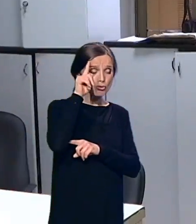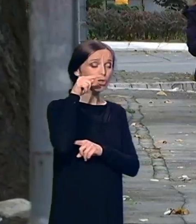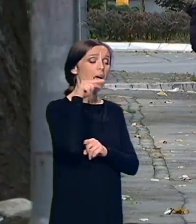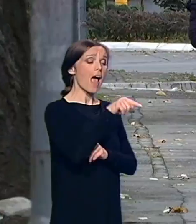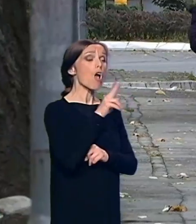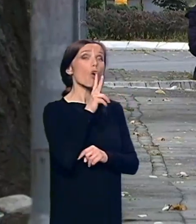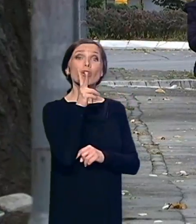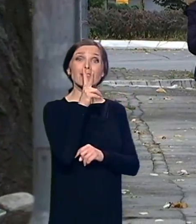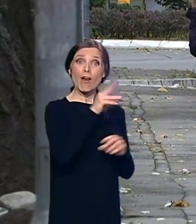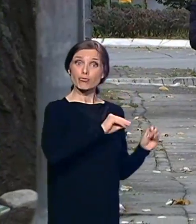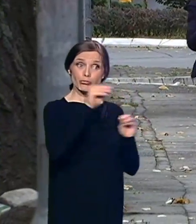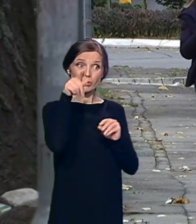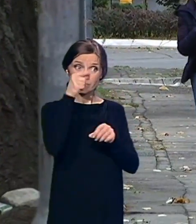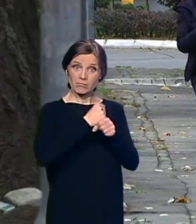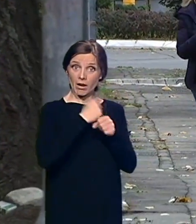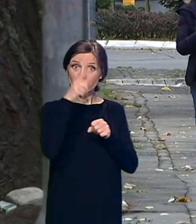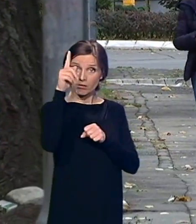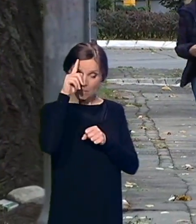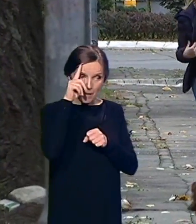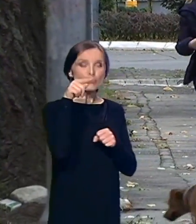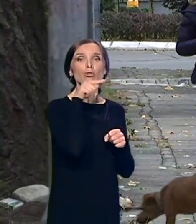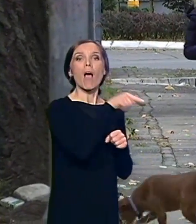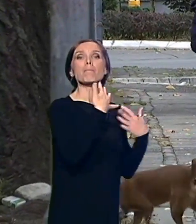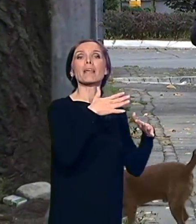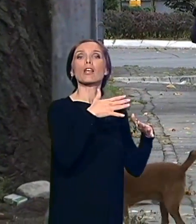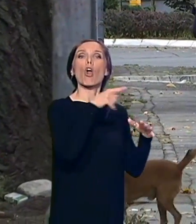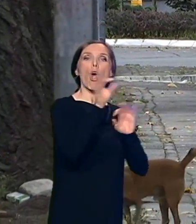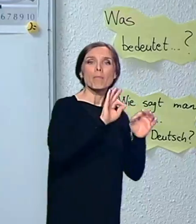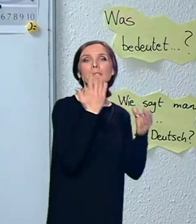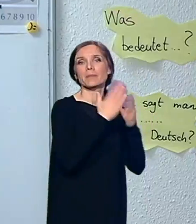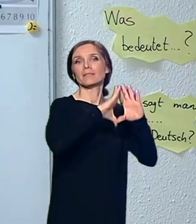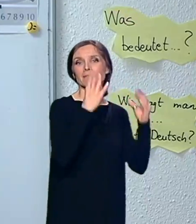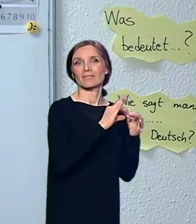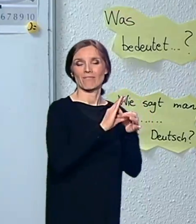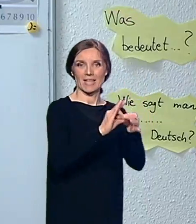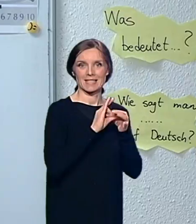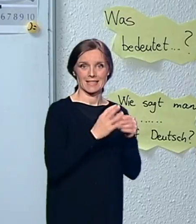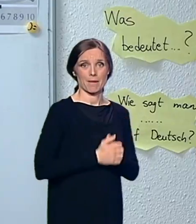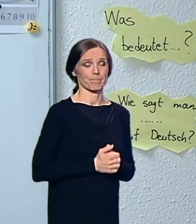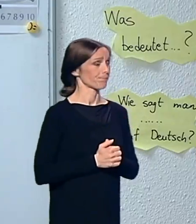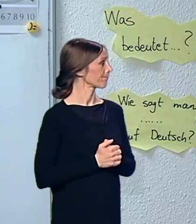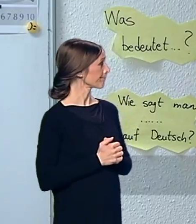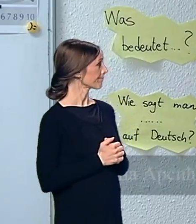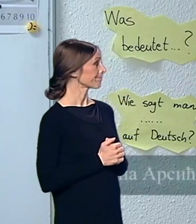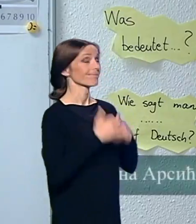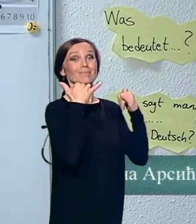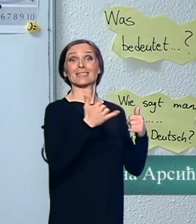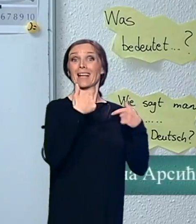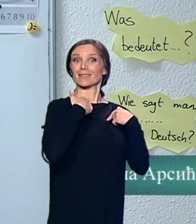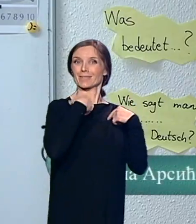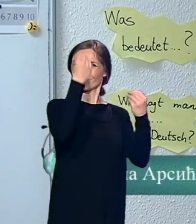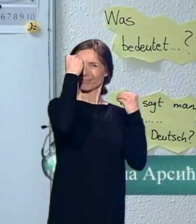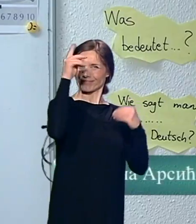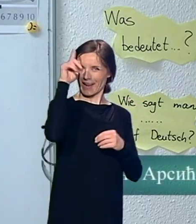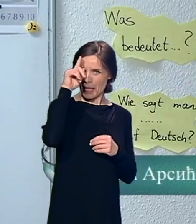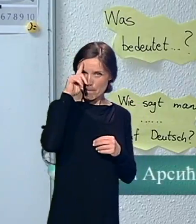poslodavca. Ana Arsić, medicinska sestra, žuri na čas nemačkog jezika. Kad završimo ovaj kurs i položimo, ja se